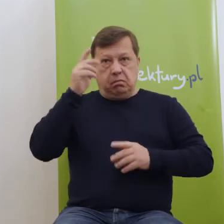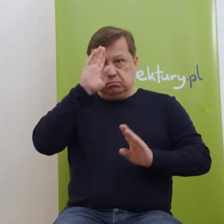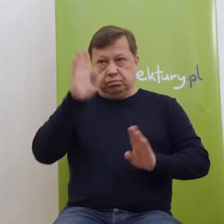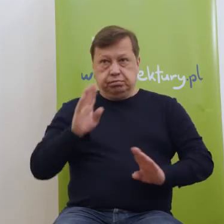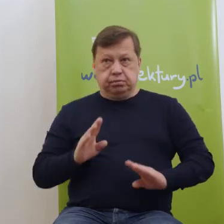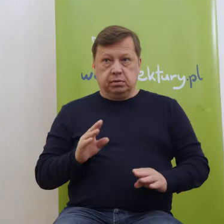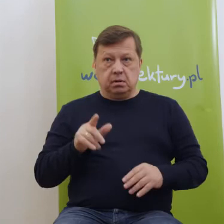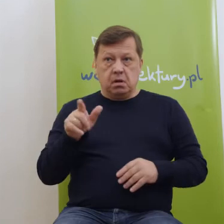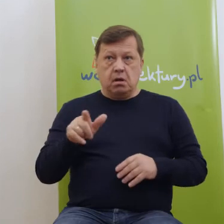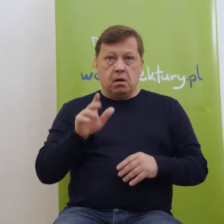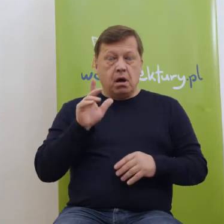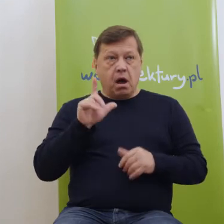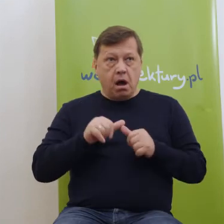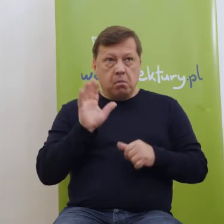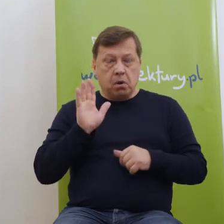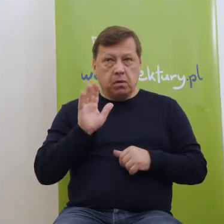ma rację.